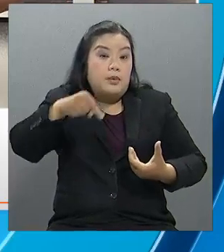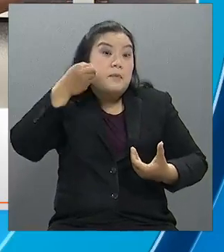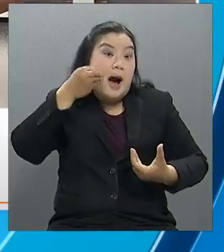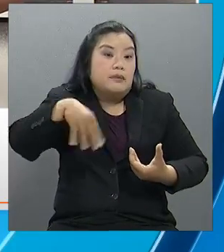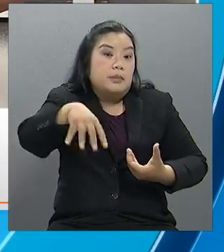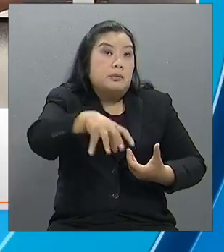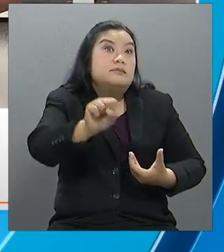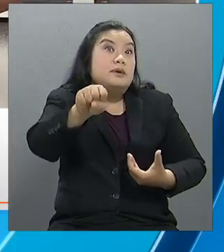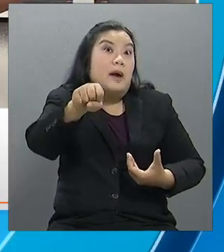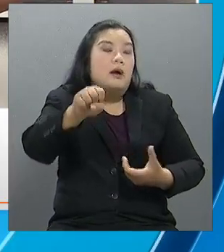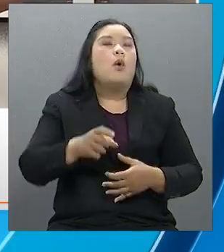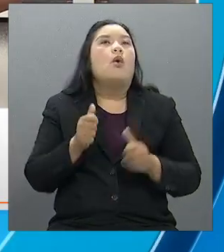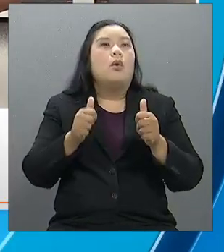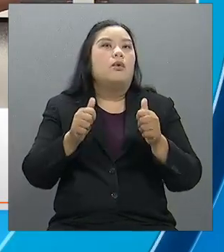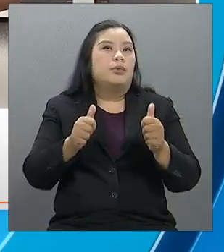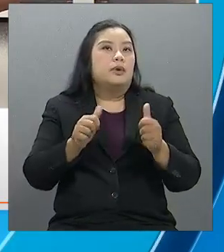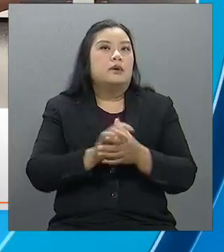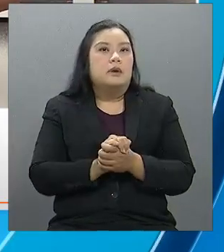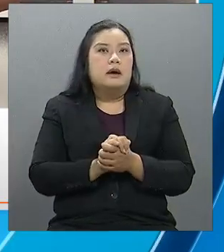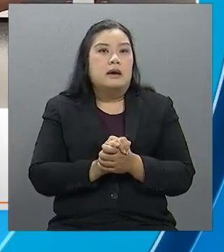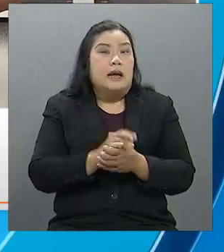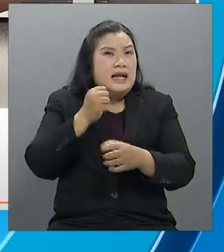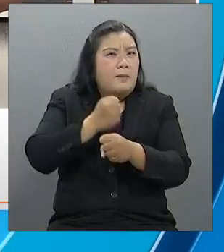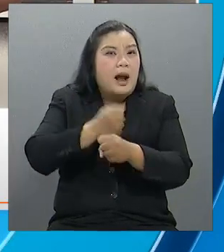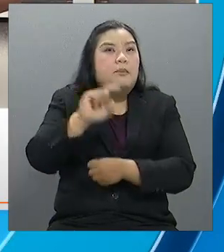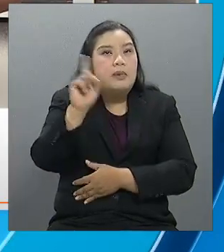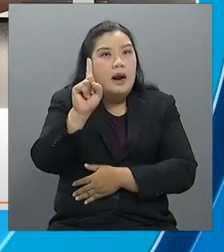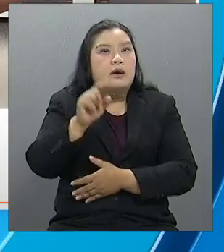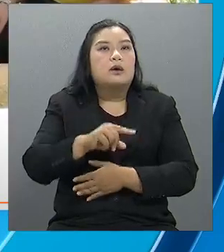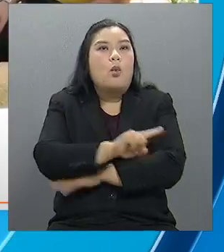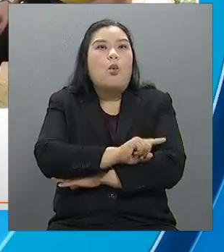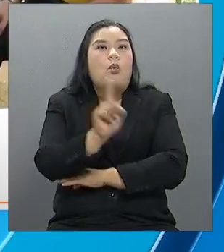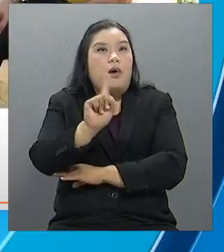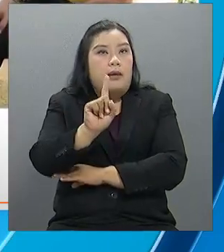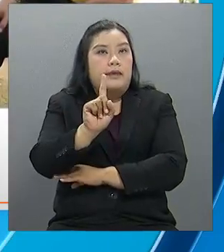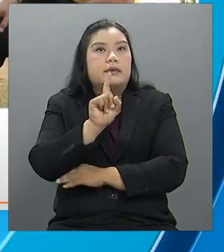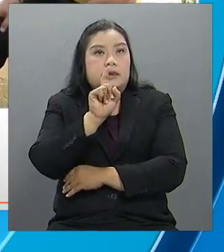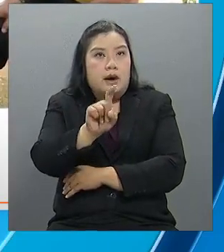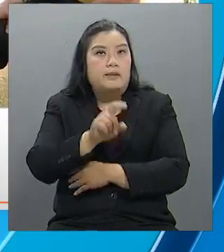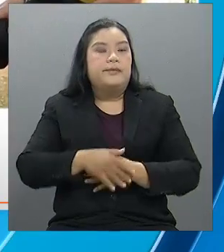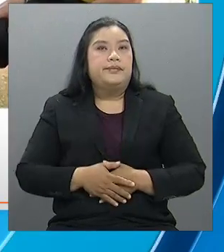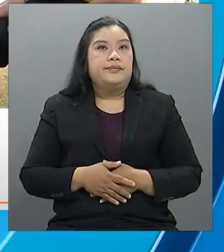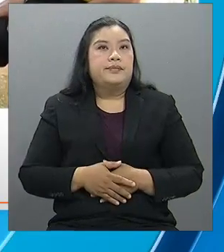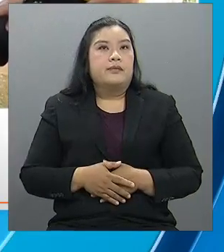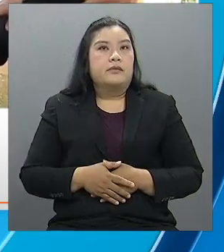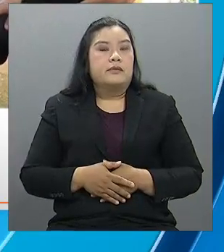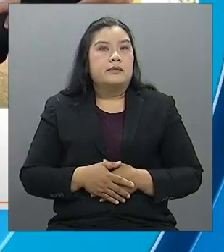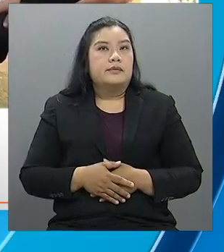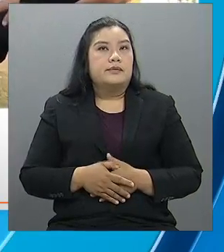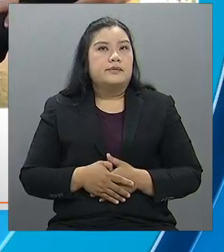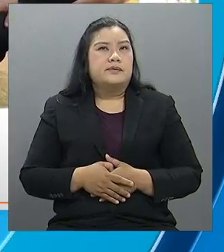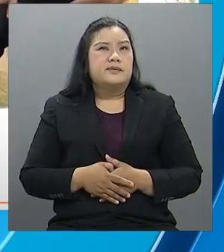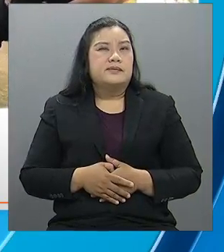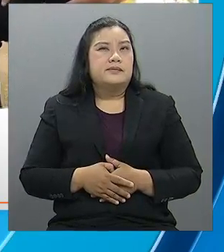ยแล้วจะลงมือกันเมื่อไหร่คะ ครับแล้วตอนนี้เทศบาลก็ยืนยันปล่อยน้ำให้แล้วครับ ปล่อยน้ำแล้วด้วย